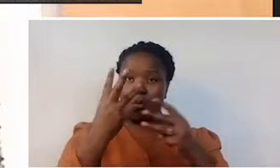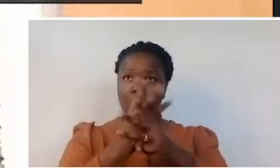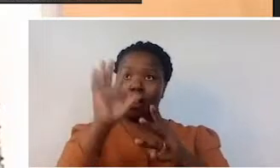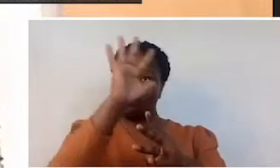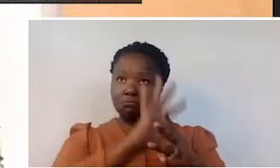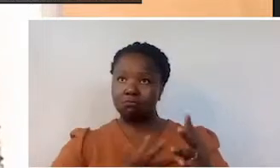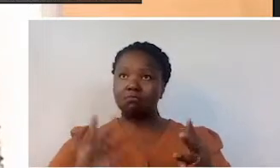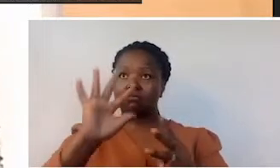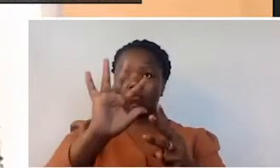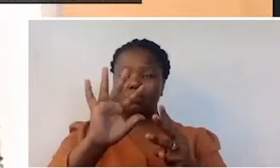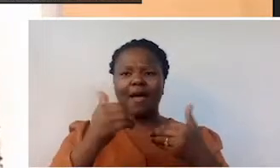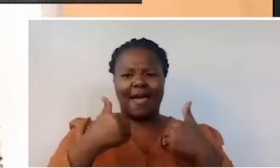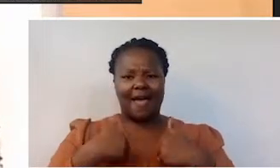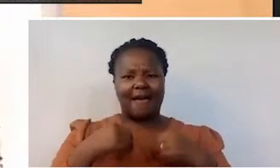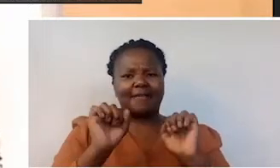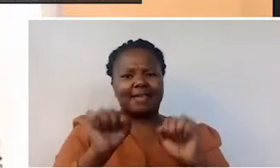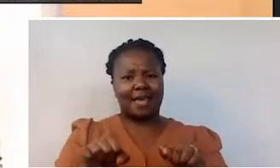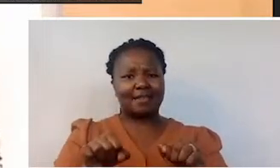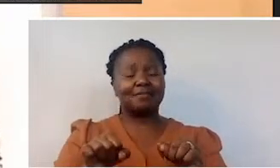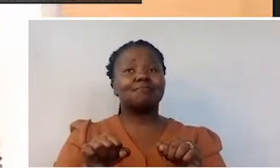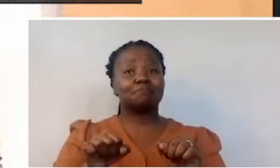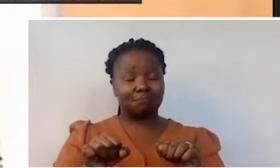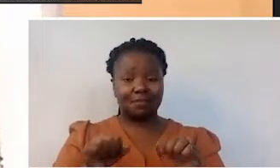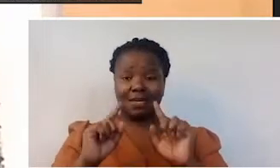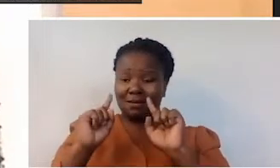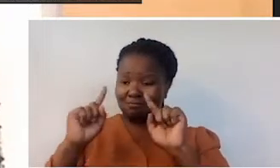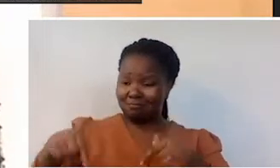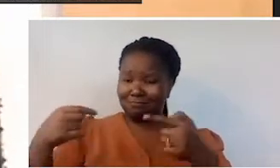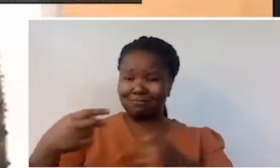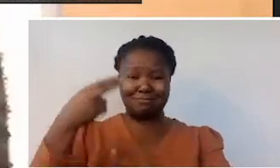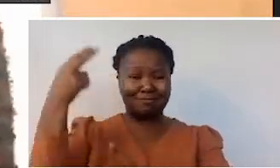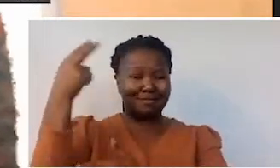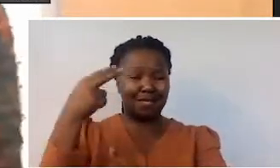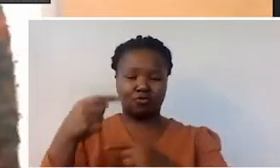garantir l'inclusion des handicapés dans le monde entier.